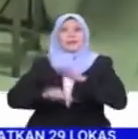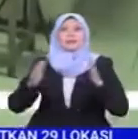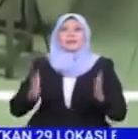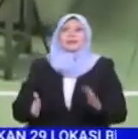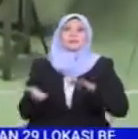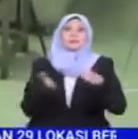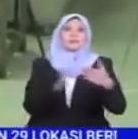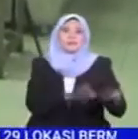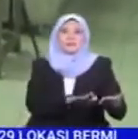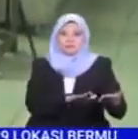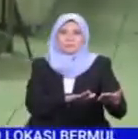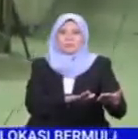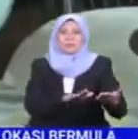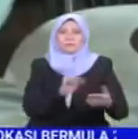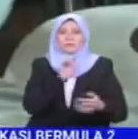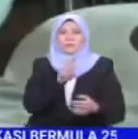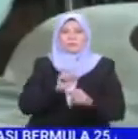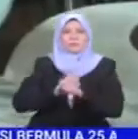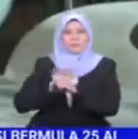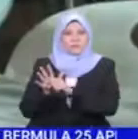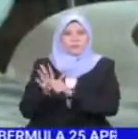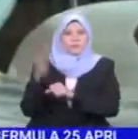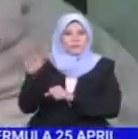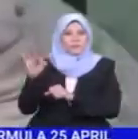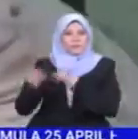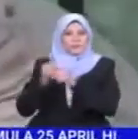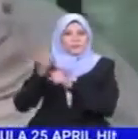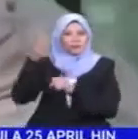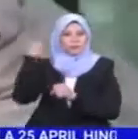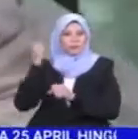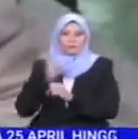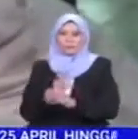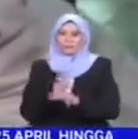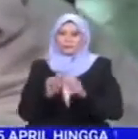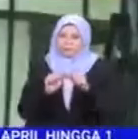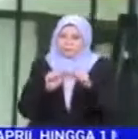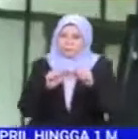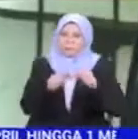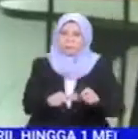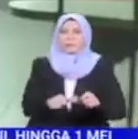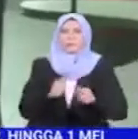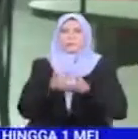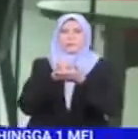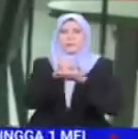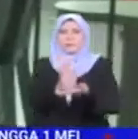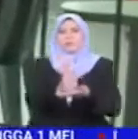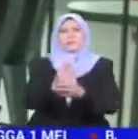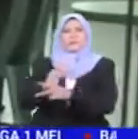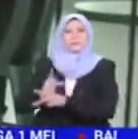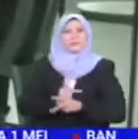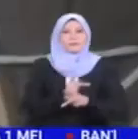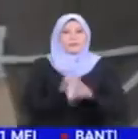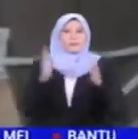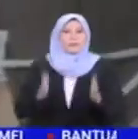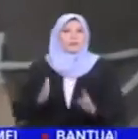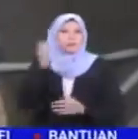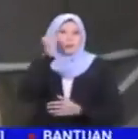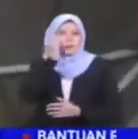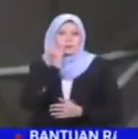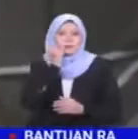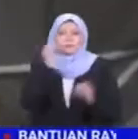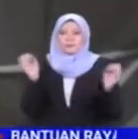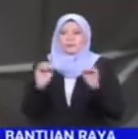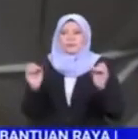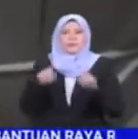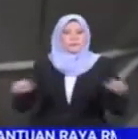tersebut meninggal dunia akibat COVID-19 tahun lalu, nekat meneruskan perjuangan untuk membela nasib warga emas yang tiada